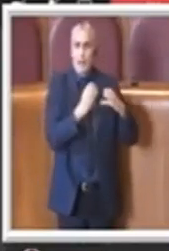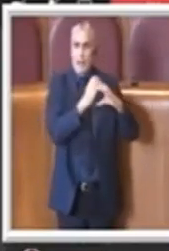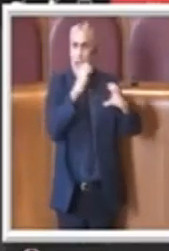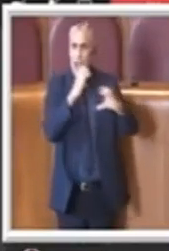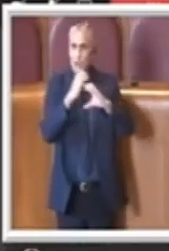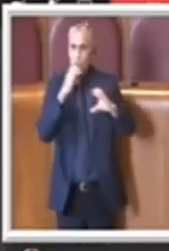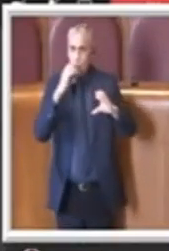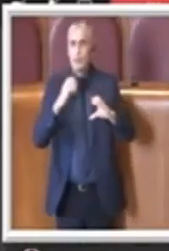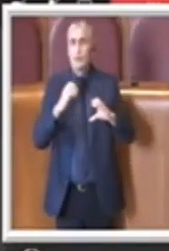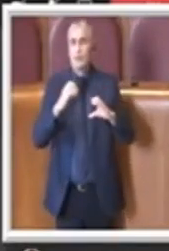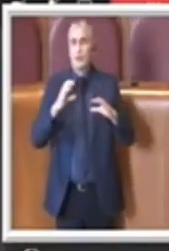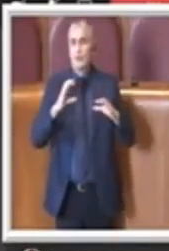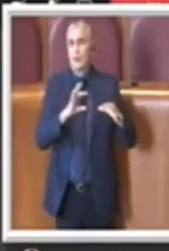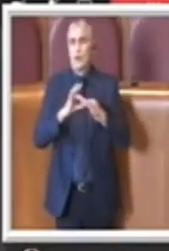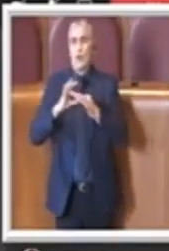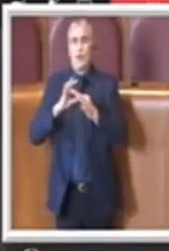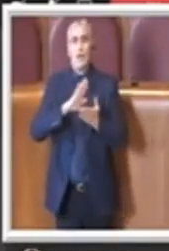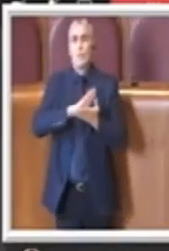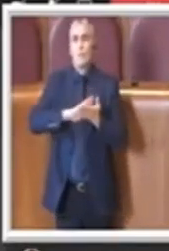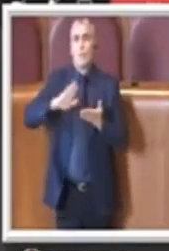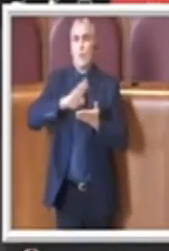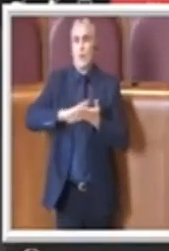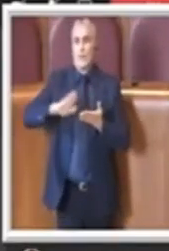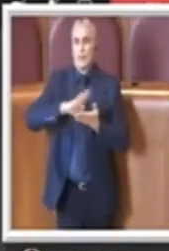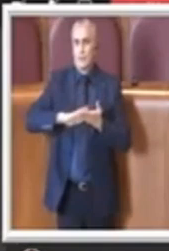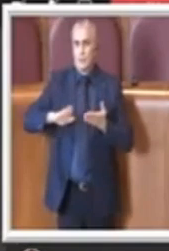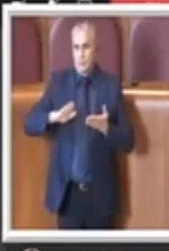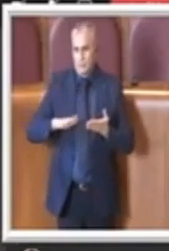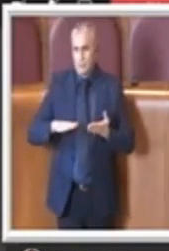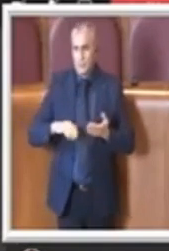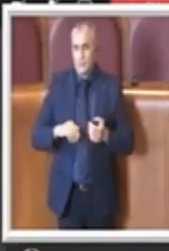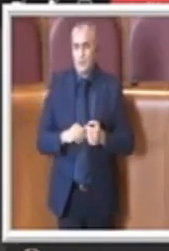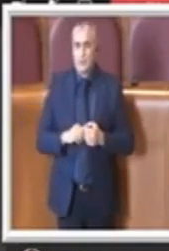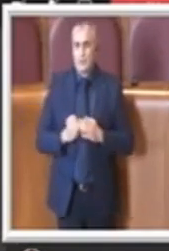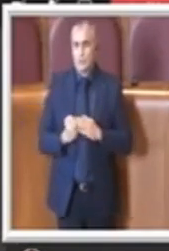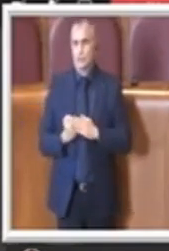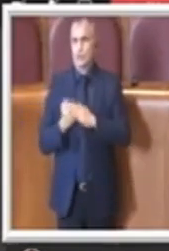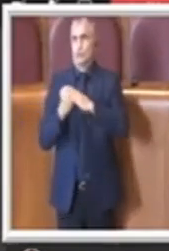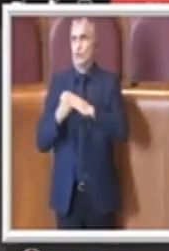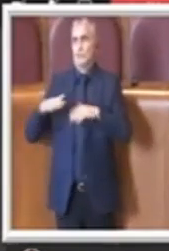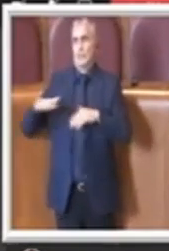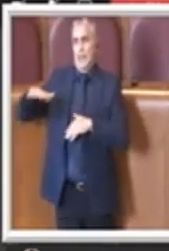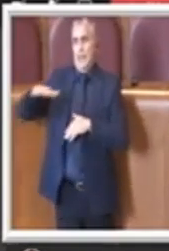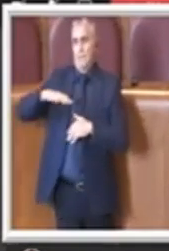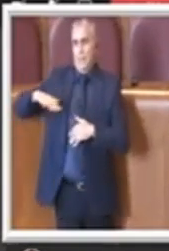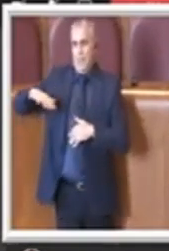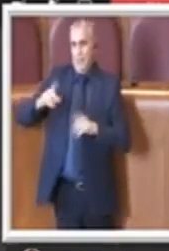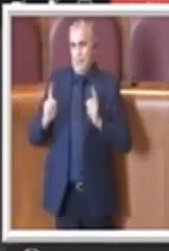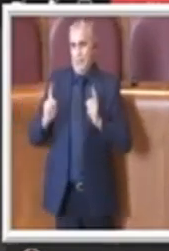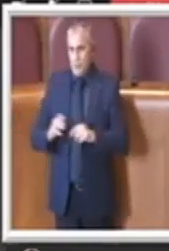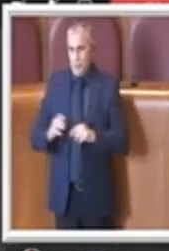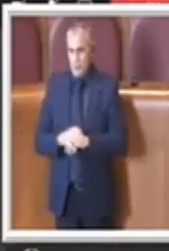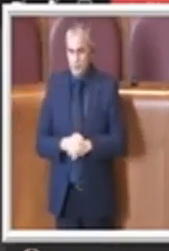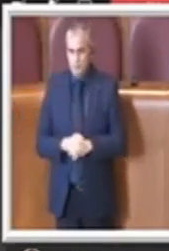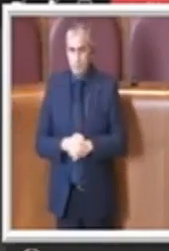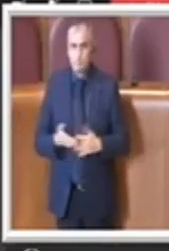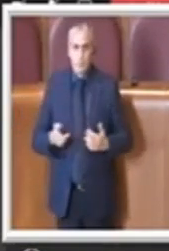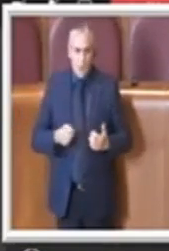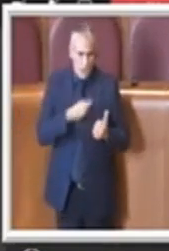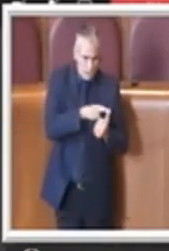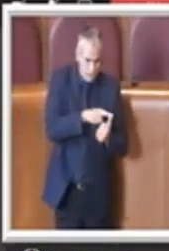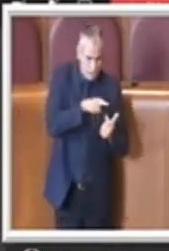in una direzione più sostenere più sostenibile per cui di cose importanti e strutturali